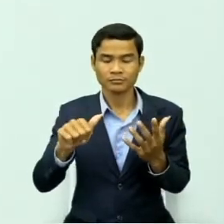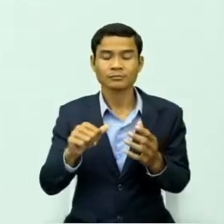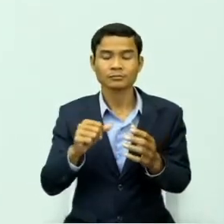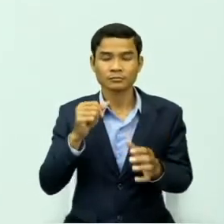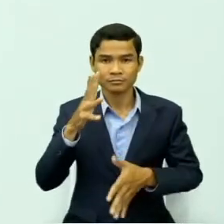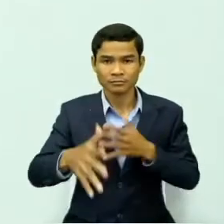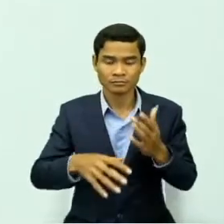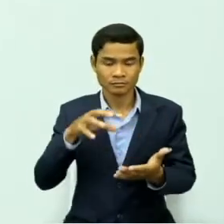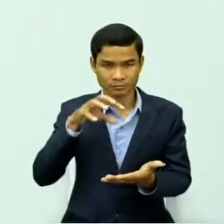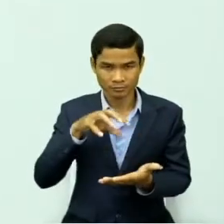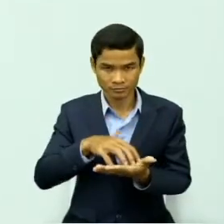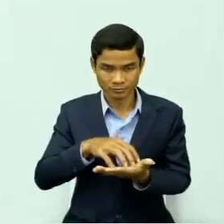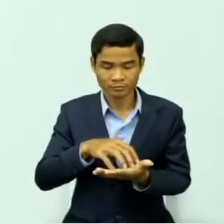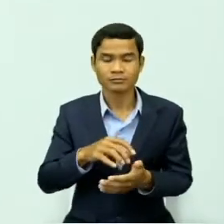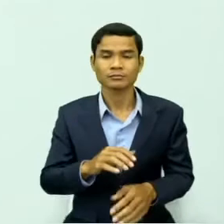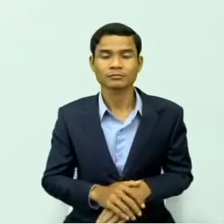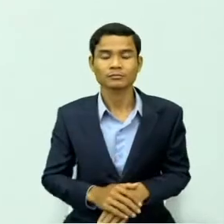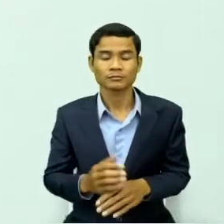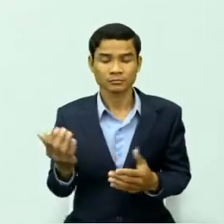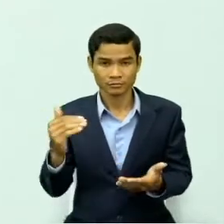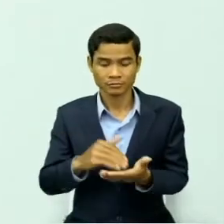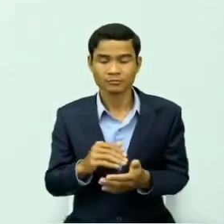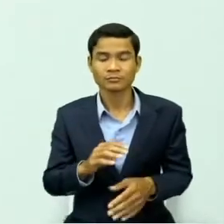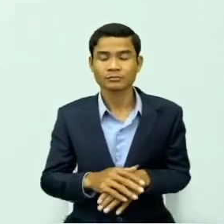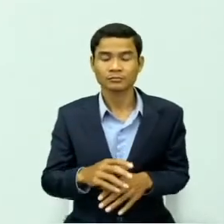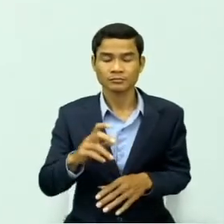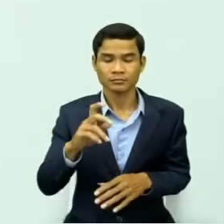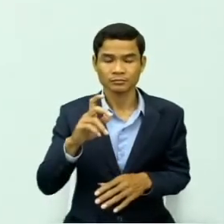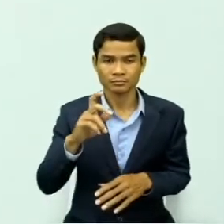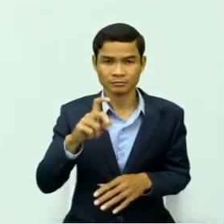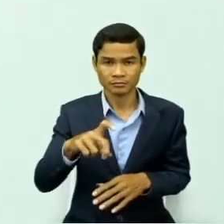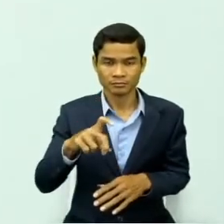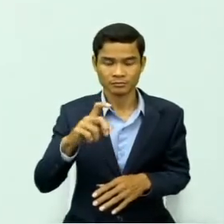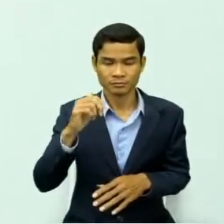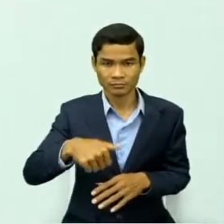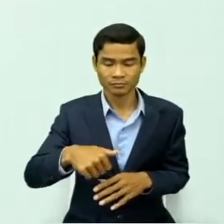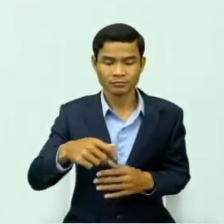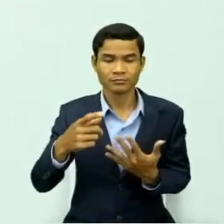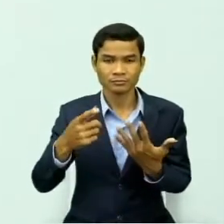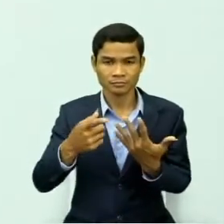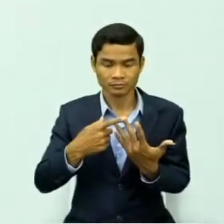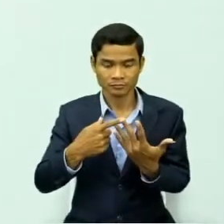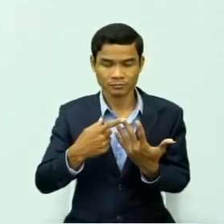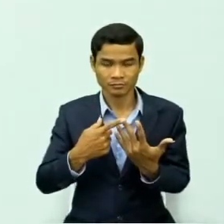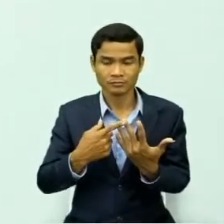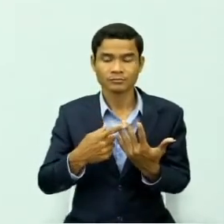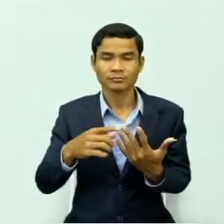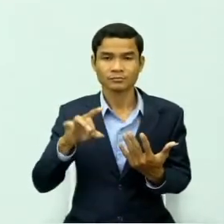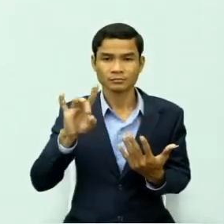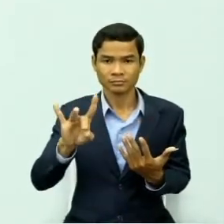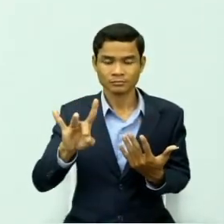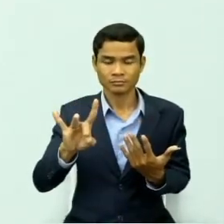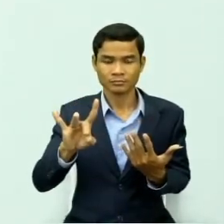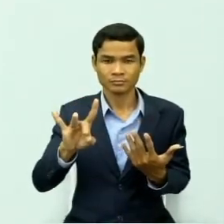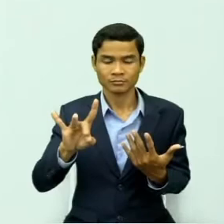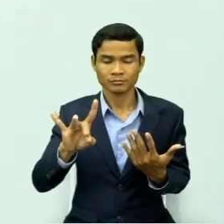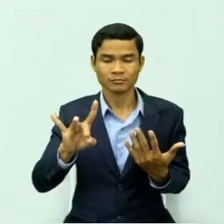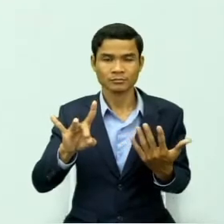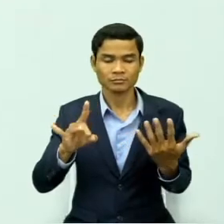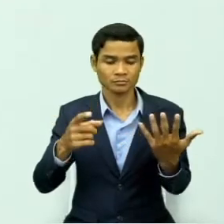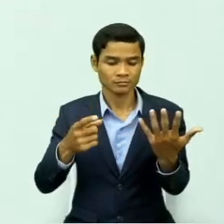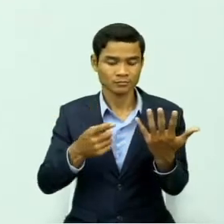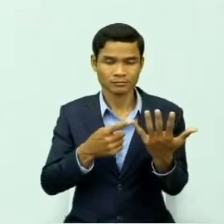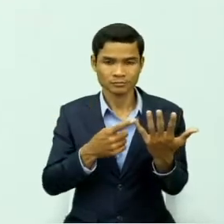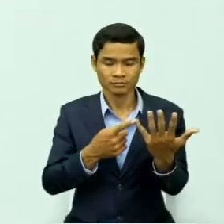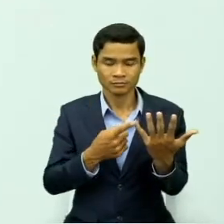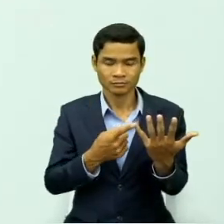Pnom bình. Chà, mà đồng tiết. Pno ấm. Pnom. Bờ